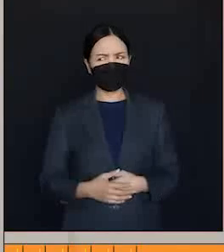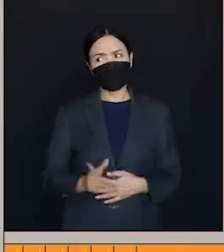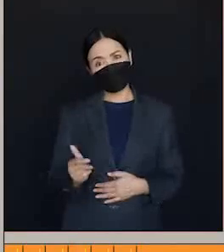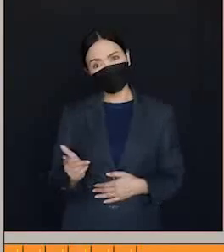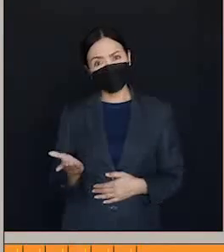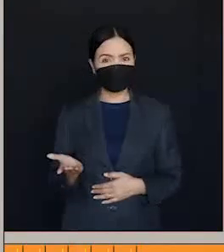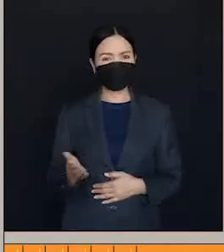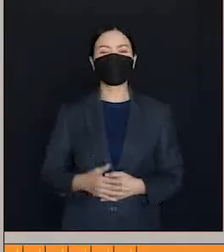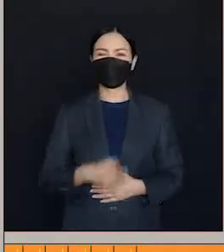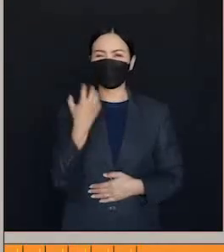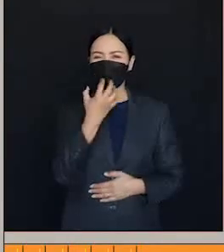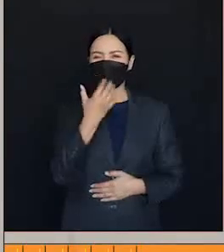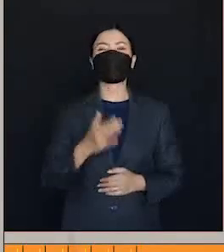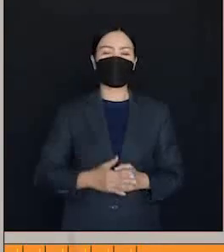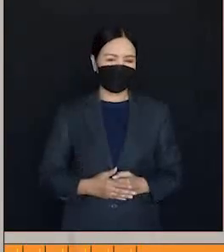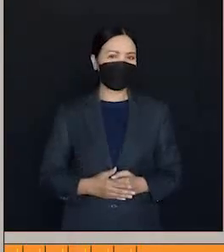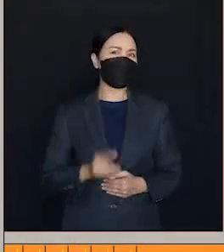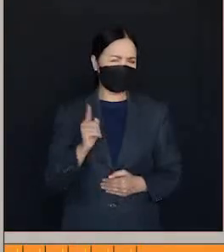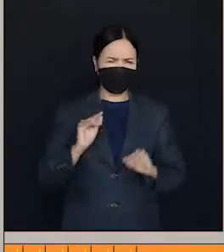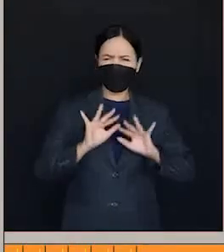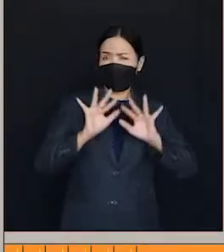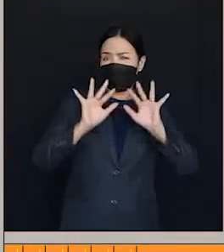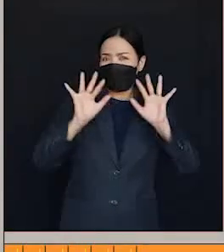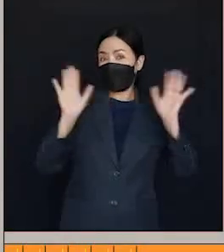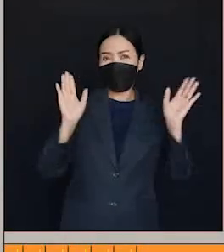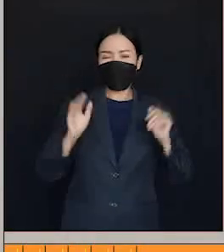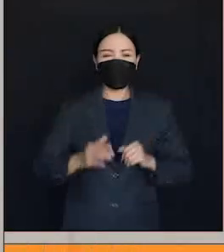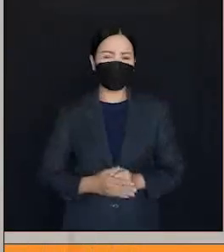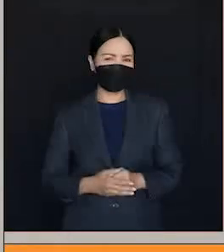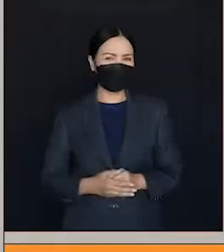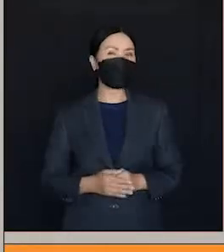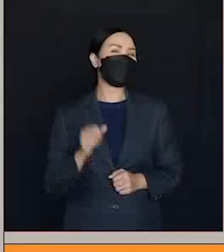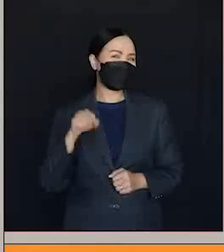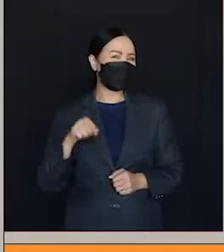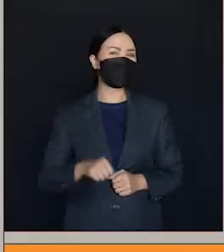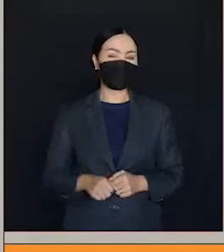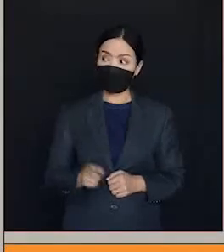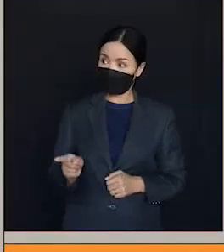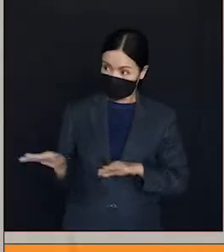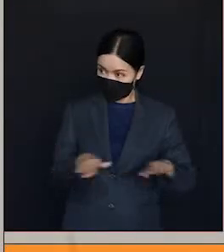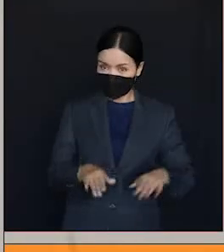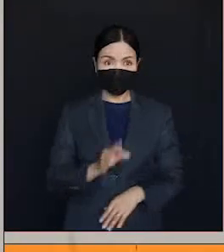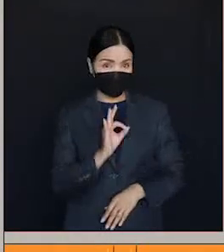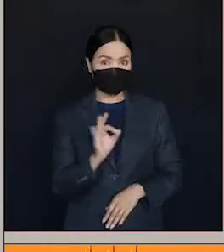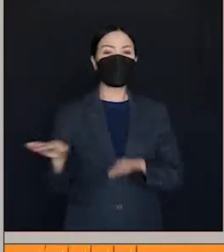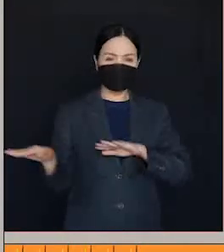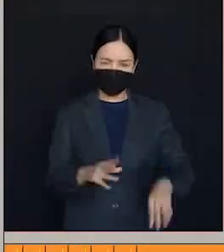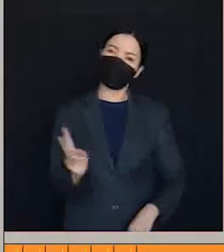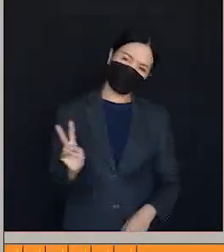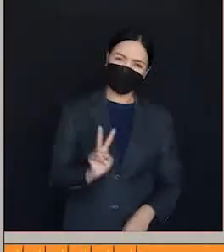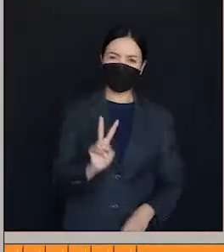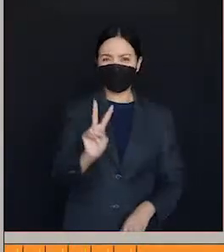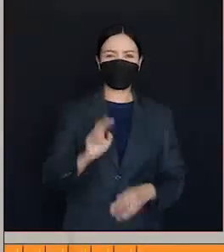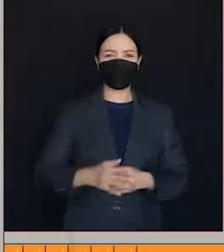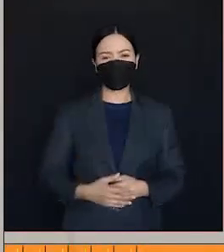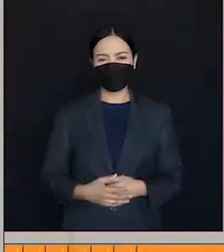หมอ่ะรับรองว่าต้องว้าวว้าวว้าวสามว้าวแน่นอนพร้อมหรือยัง พร้อมแล้วฮะ ถ้าพร้อมงั้นไปกันเลยค่ะ